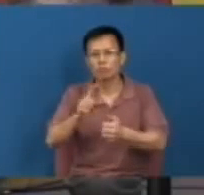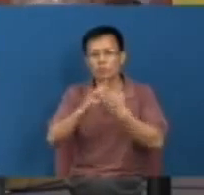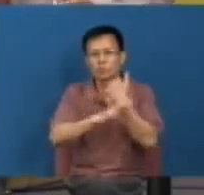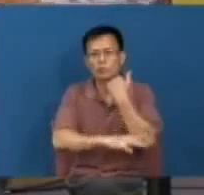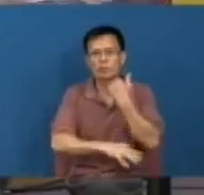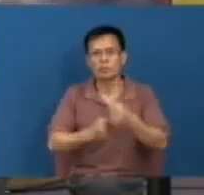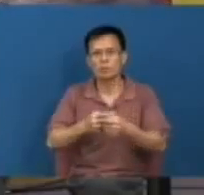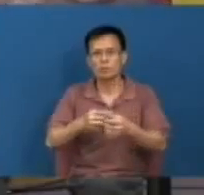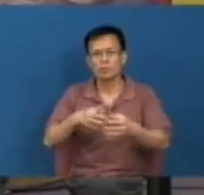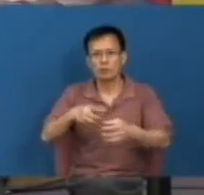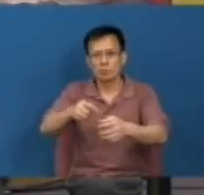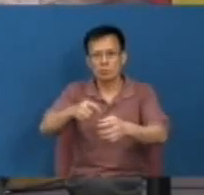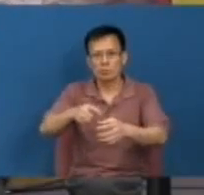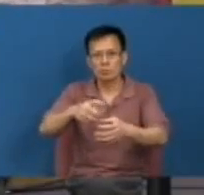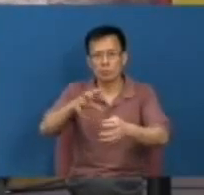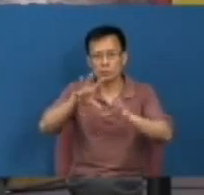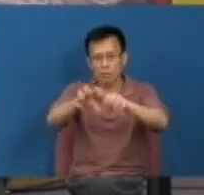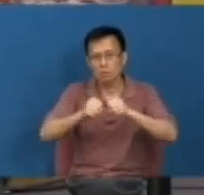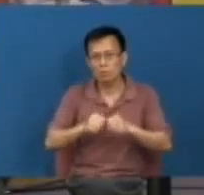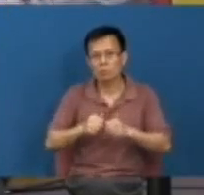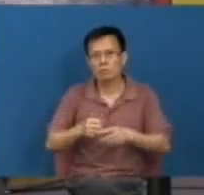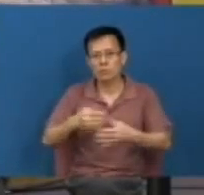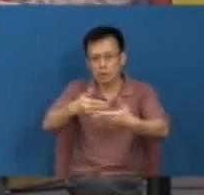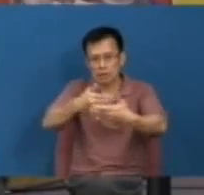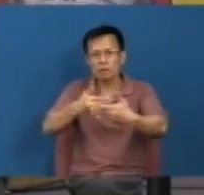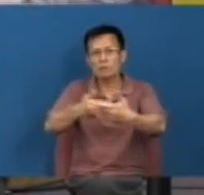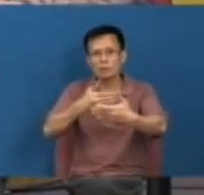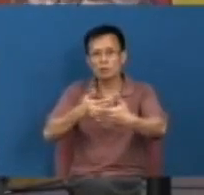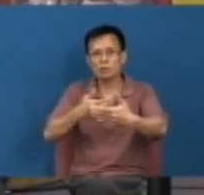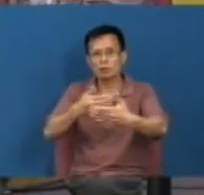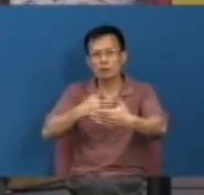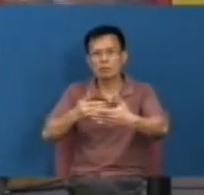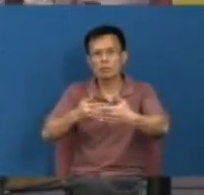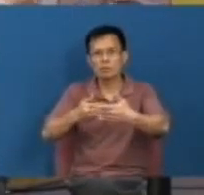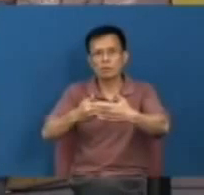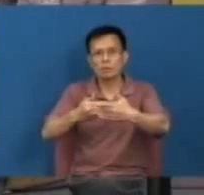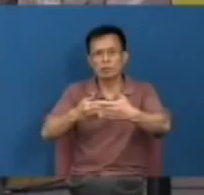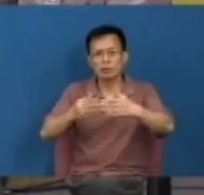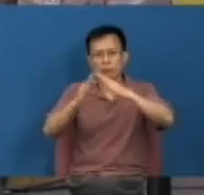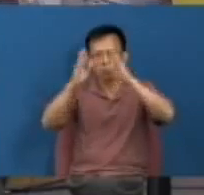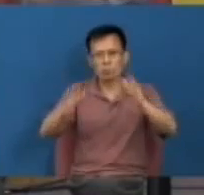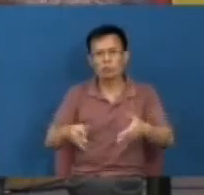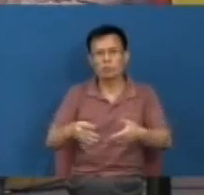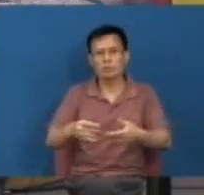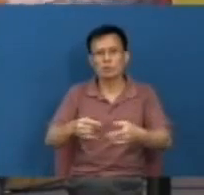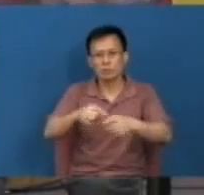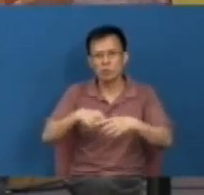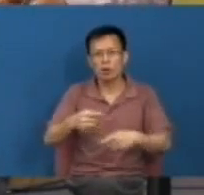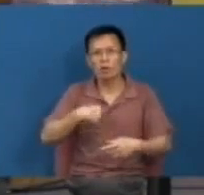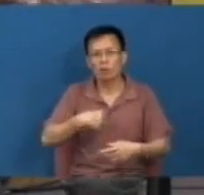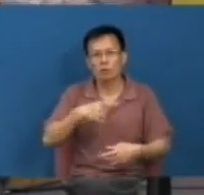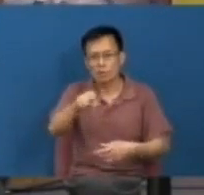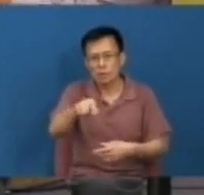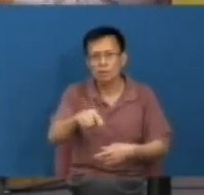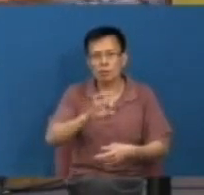唔緊要，你未開始之前啊，之前嘅嗰個物業嘅所有入息都係你噶嘛？係 啊。 佢點可以咧叫人哋